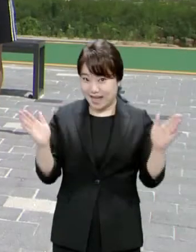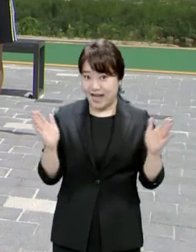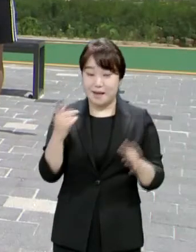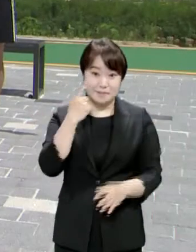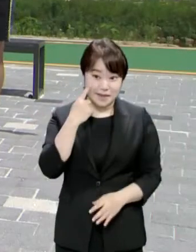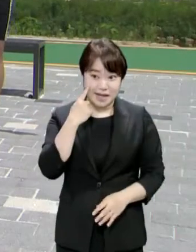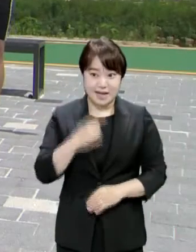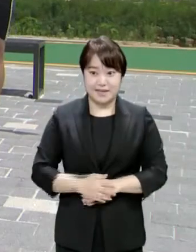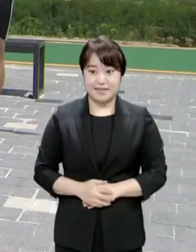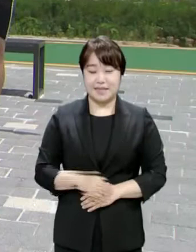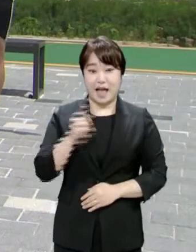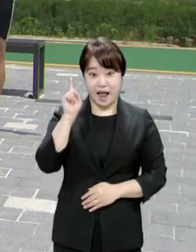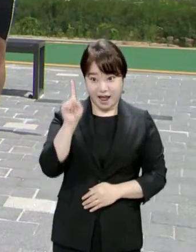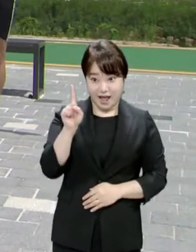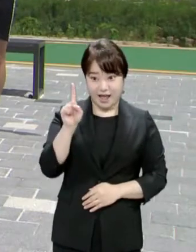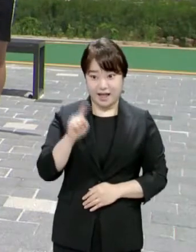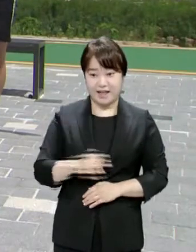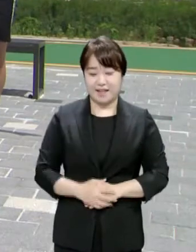시작!